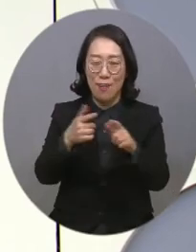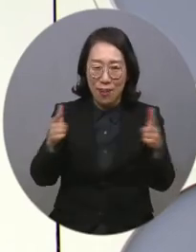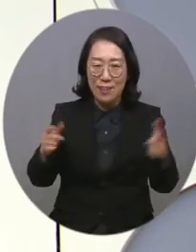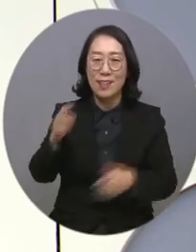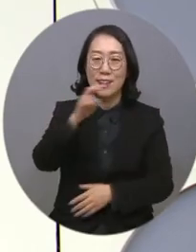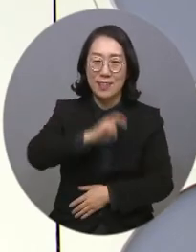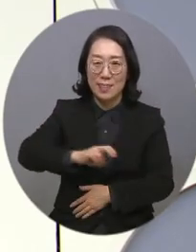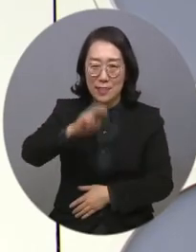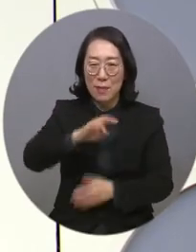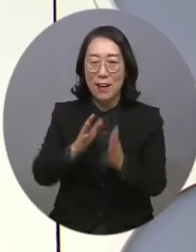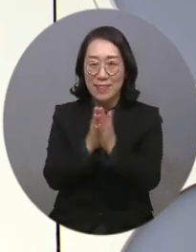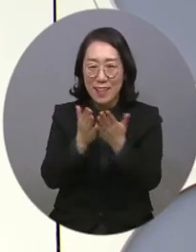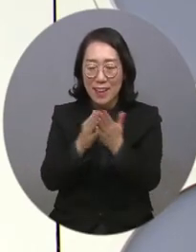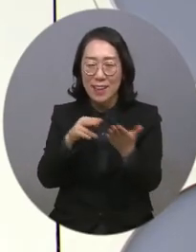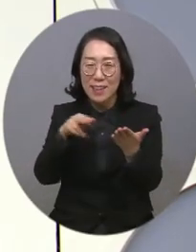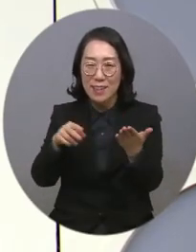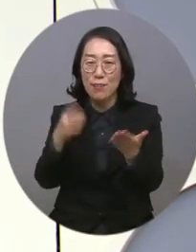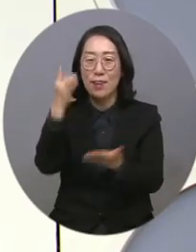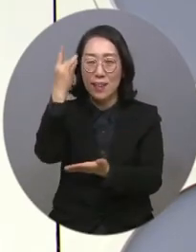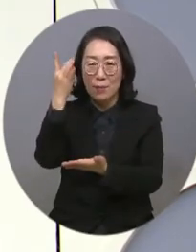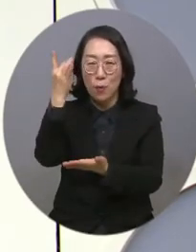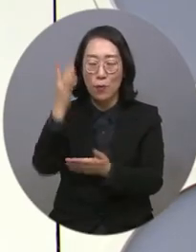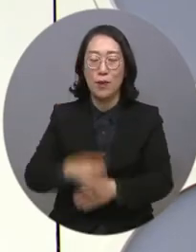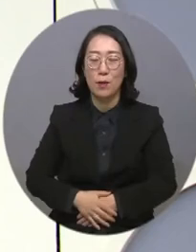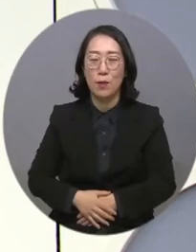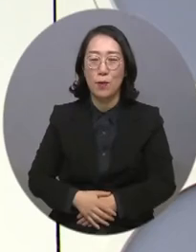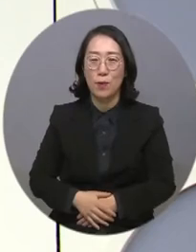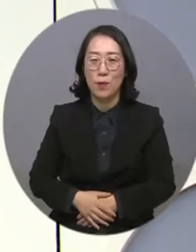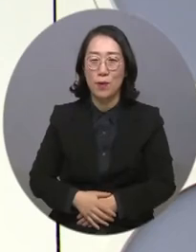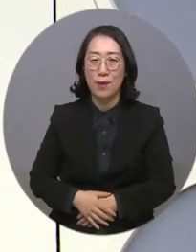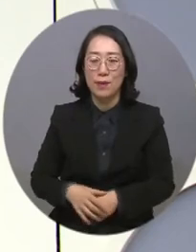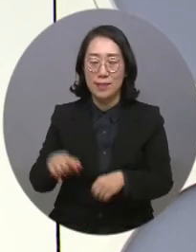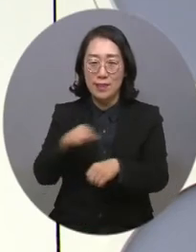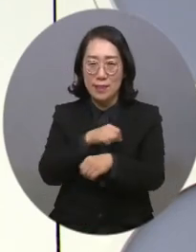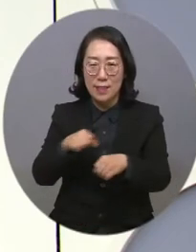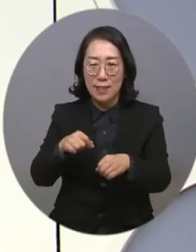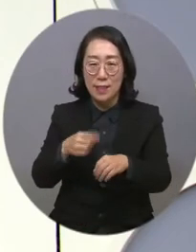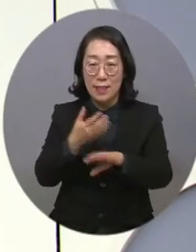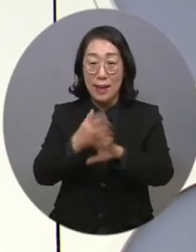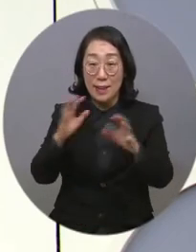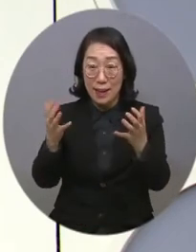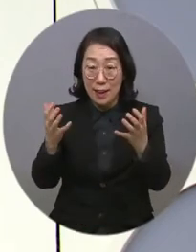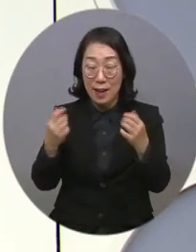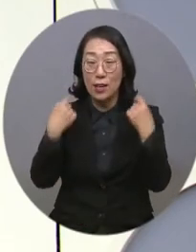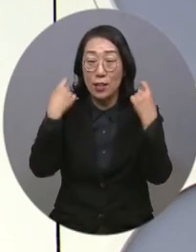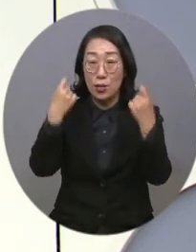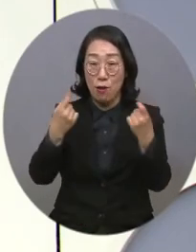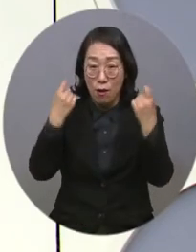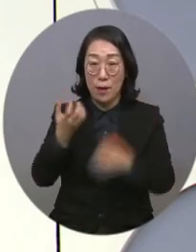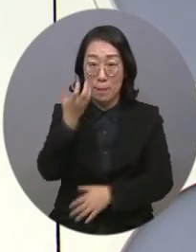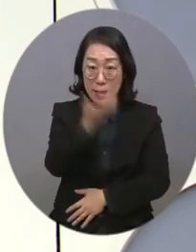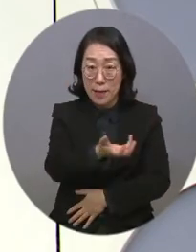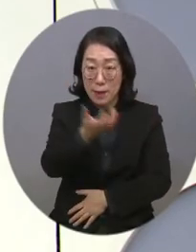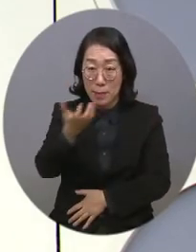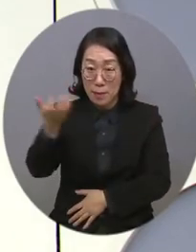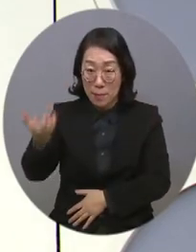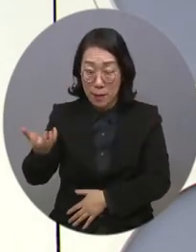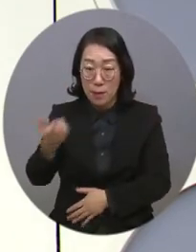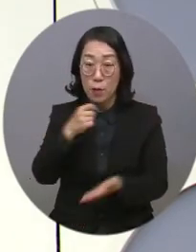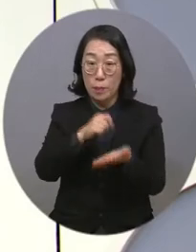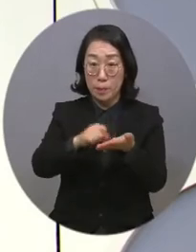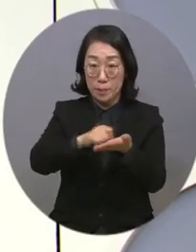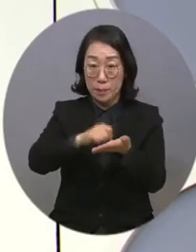뭐 독서 이거는 기본이고요. 특히 이제 제가 여러 가지 해외 여행을 많이 하는데 여행을 하고서 메모해가지고